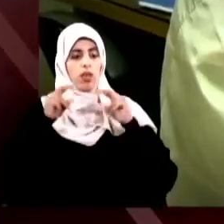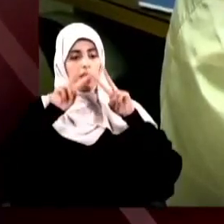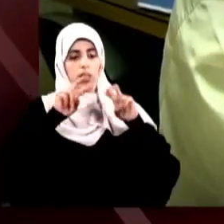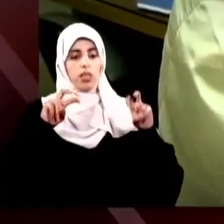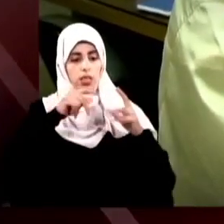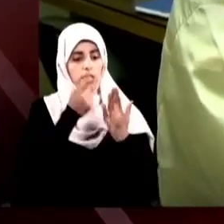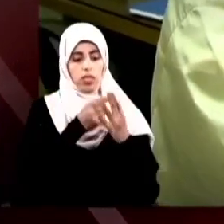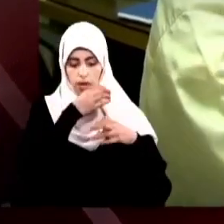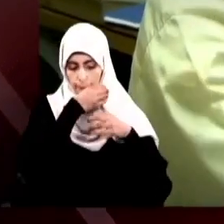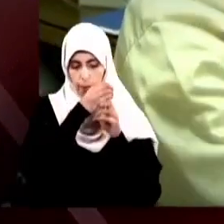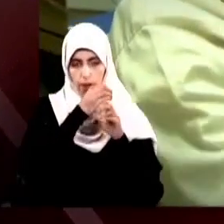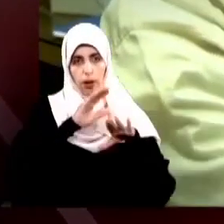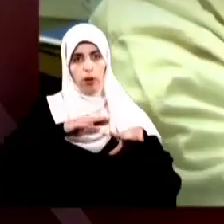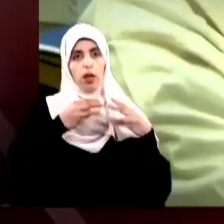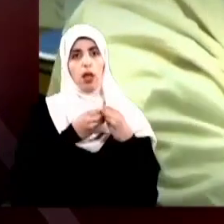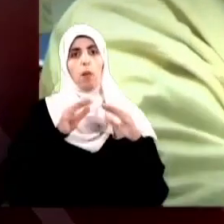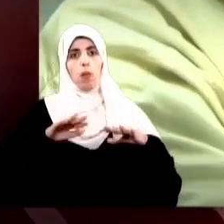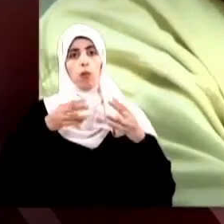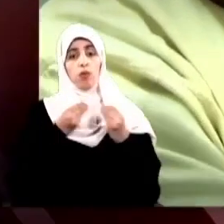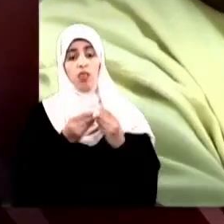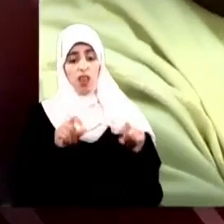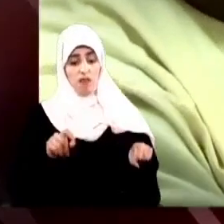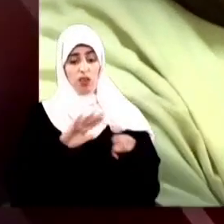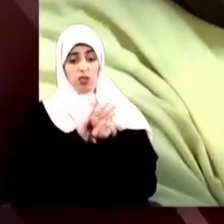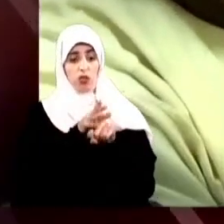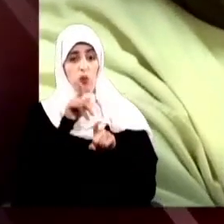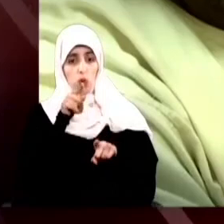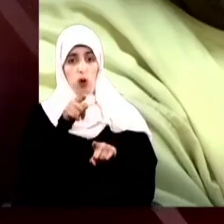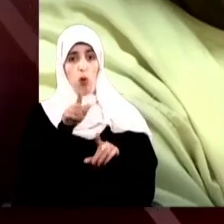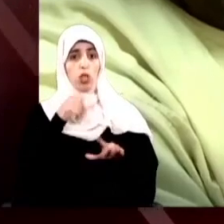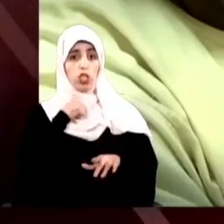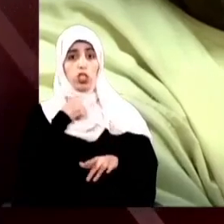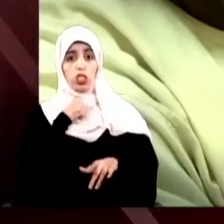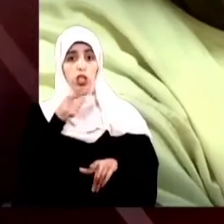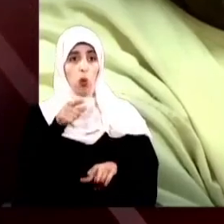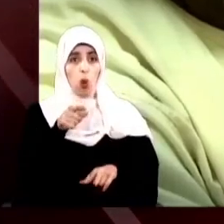الدراسات المخبرية أنه بإمكان هذا الفيروس أنه